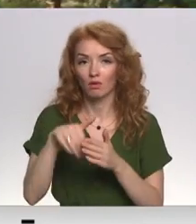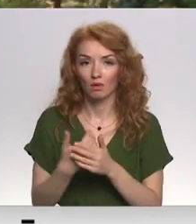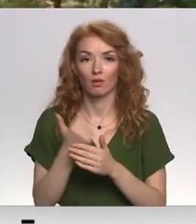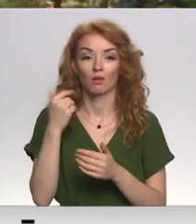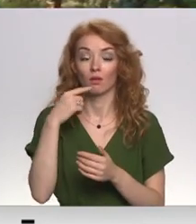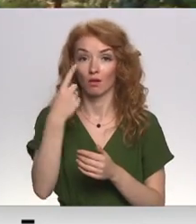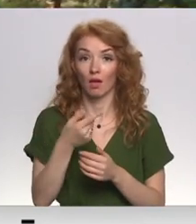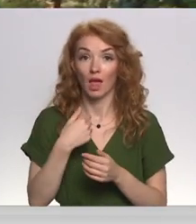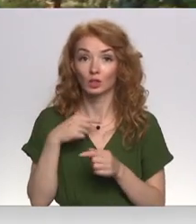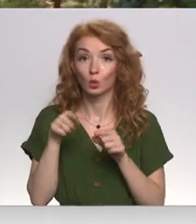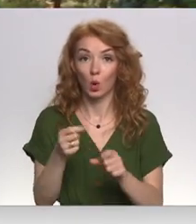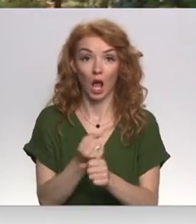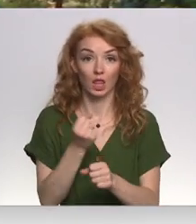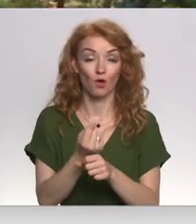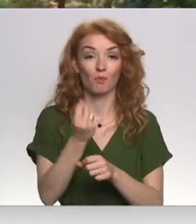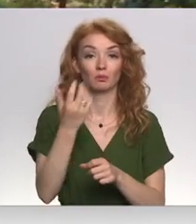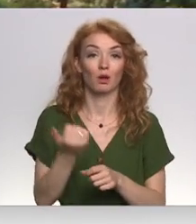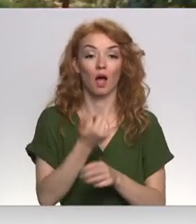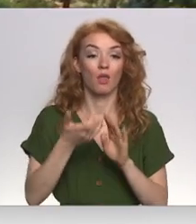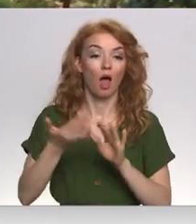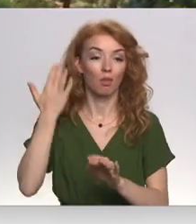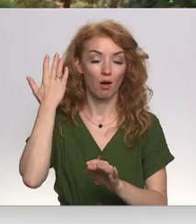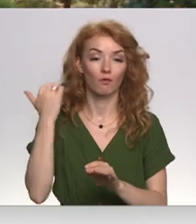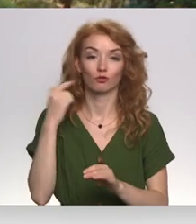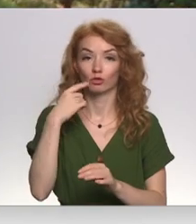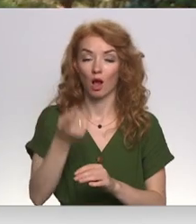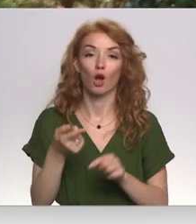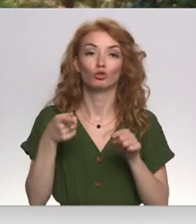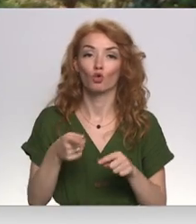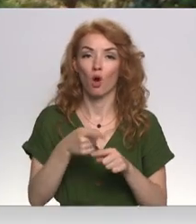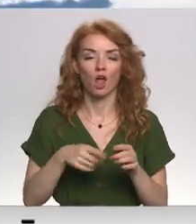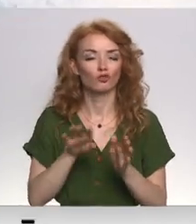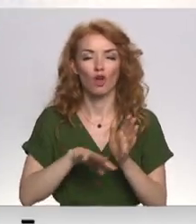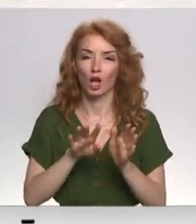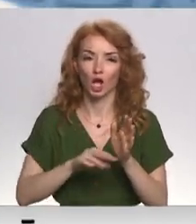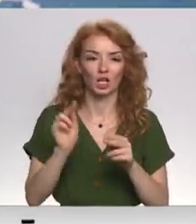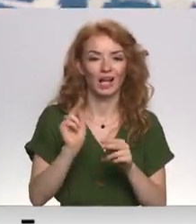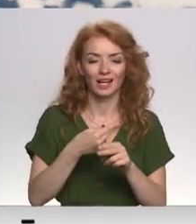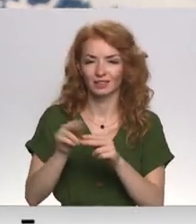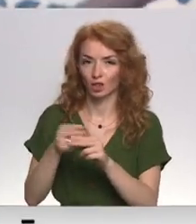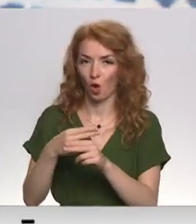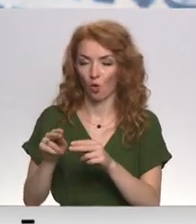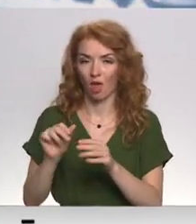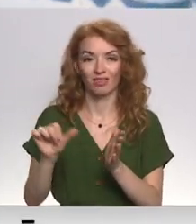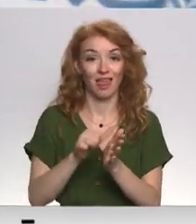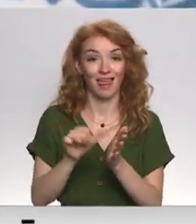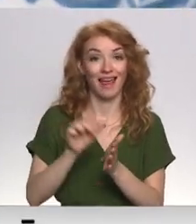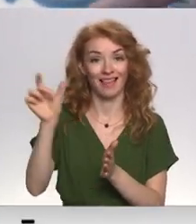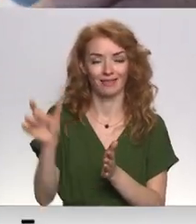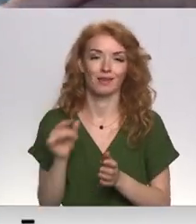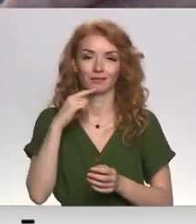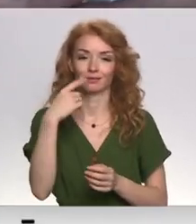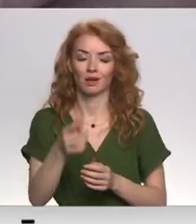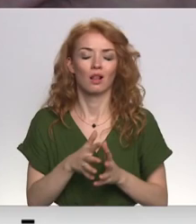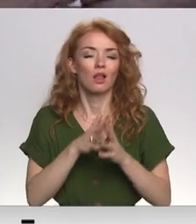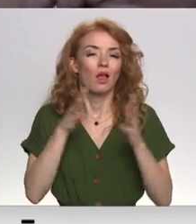15 gadu atpakaļ. Šoreiz es viņu vienkārši norestaurēju. Tēlnieks Genādijs Stepānovs saka, ir liela